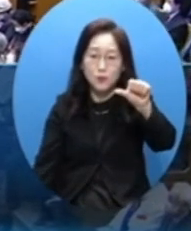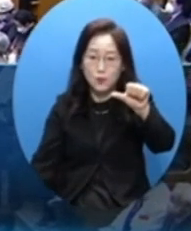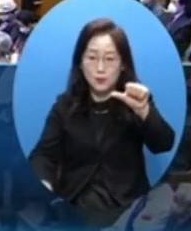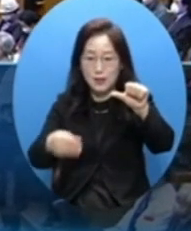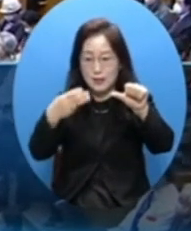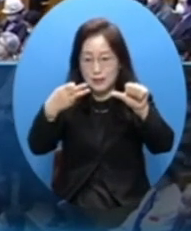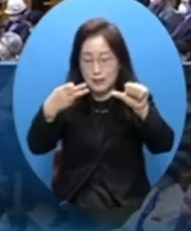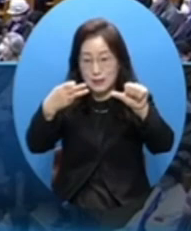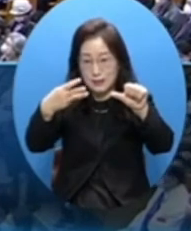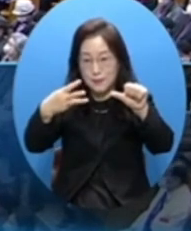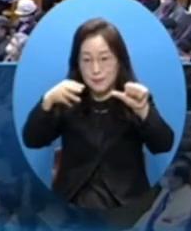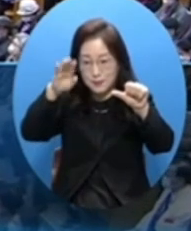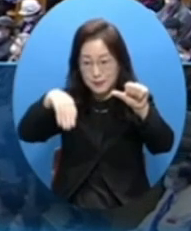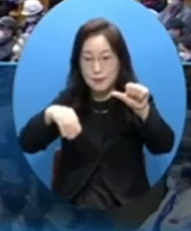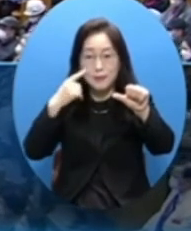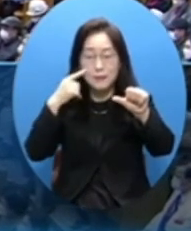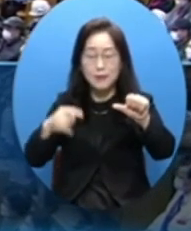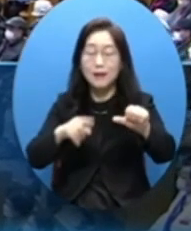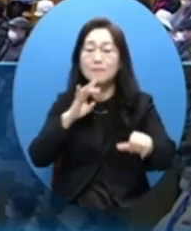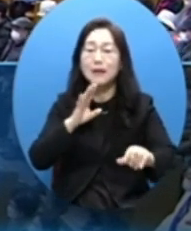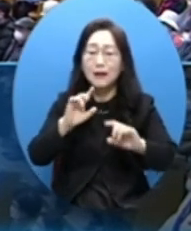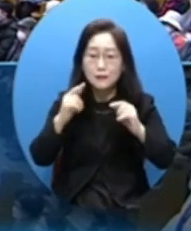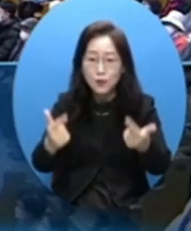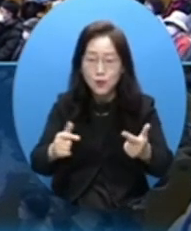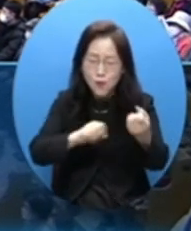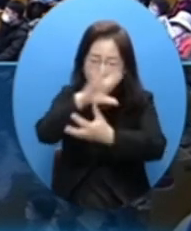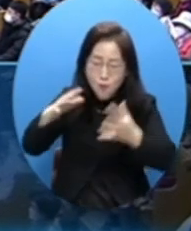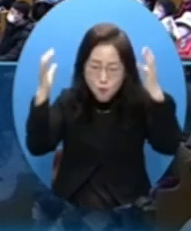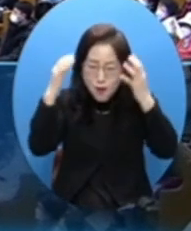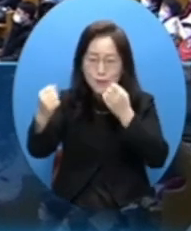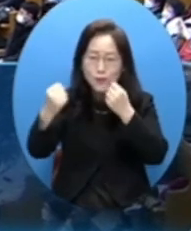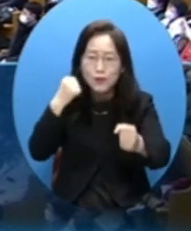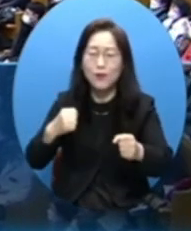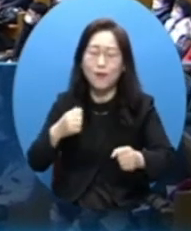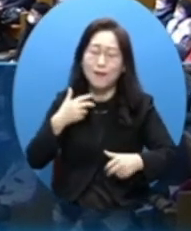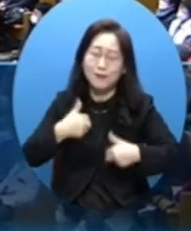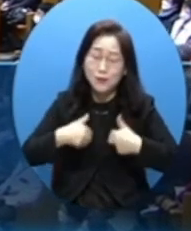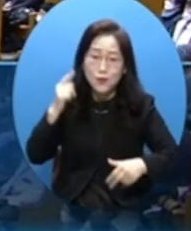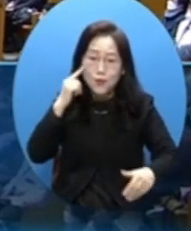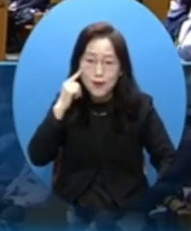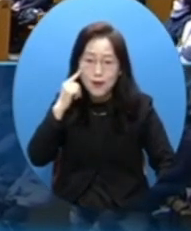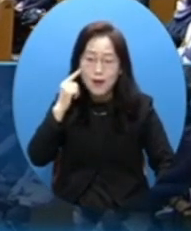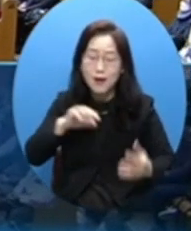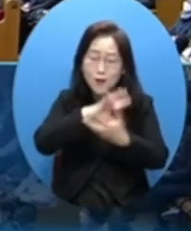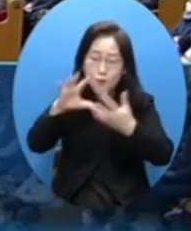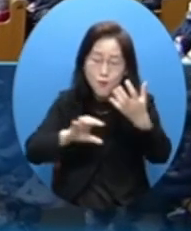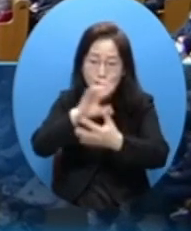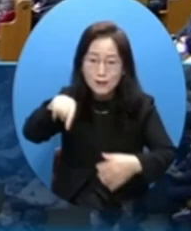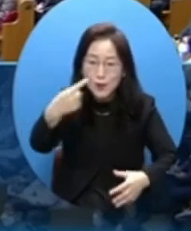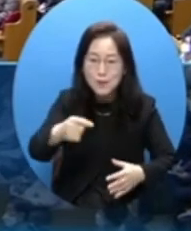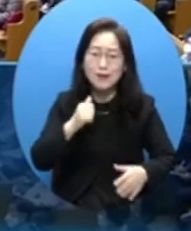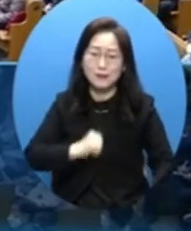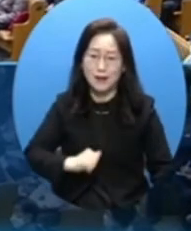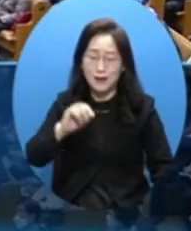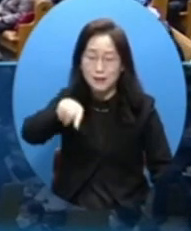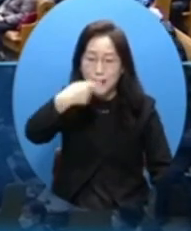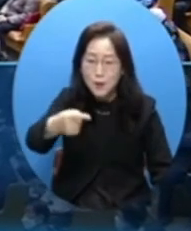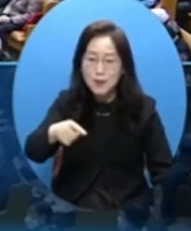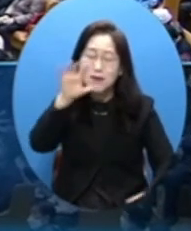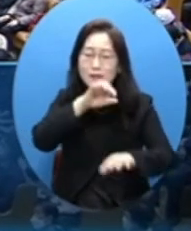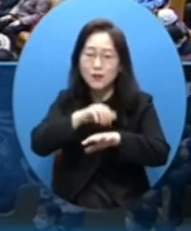3절 4절을 말씀합니다 다만 이뿐 아니라 우리가 환란 중에도 즐거워하나니 이런 환란은 인내를 인내는 연달을